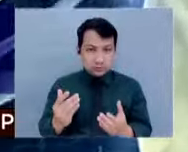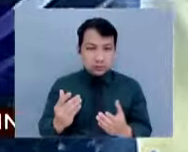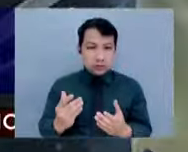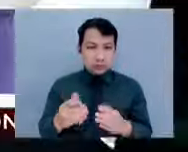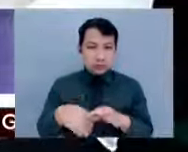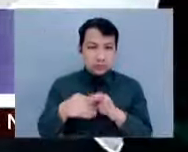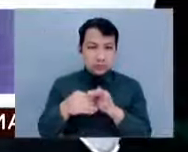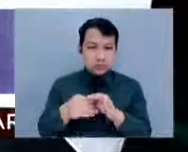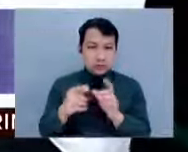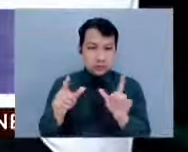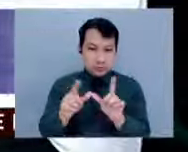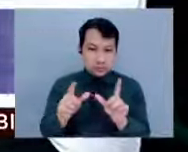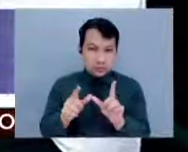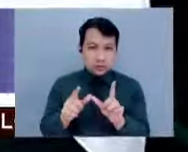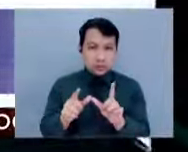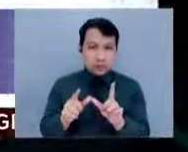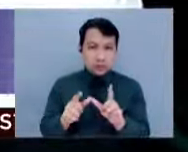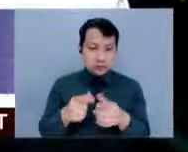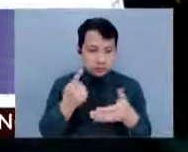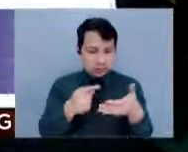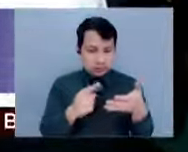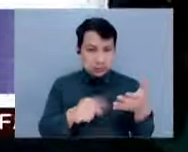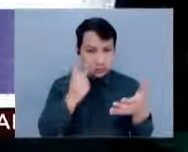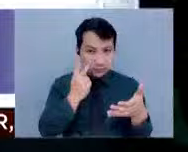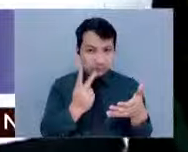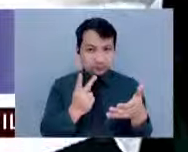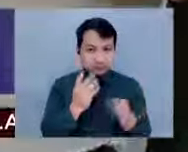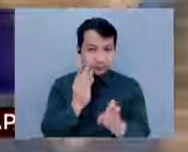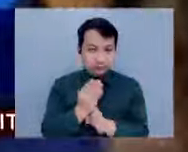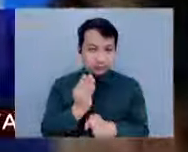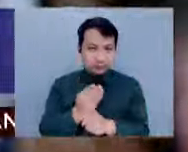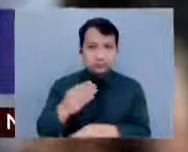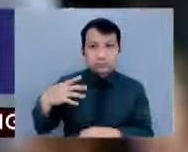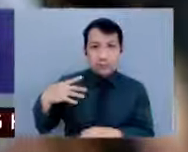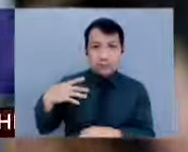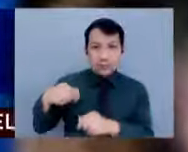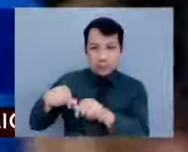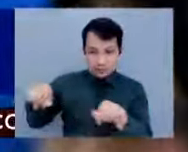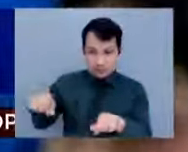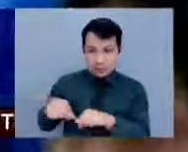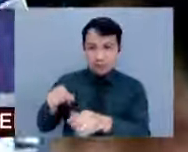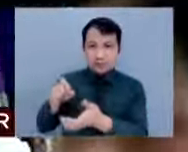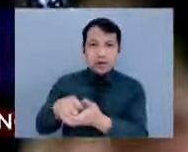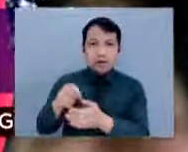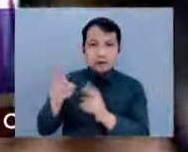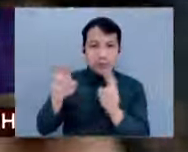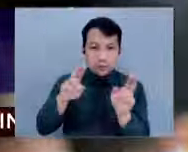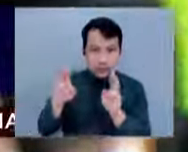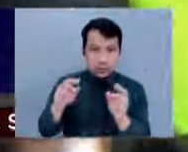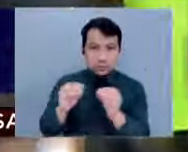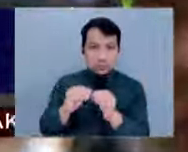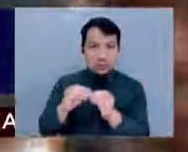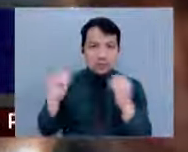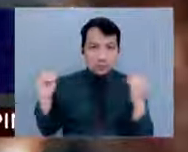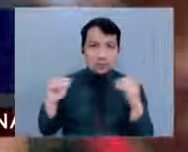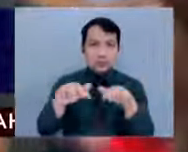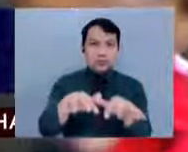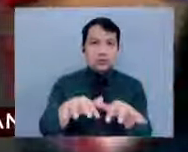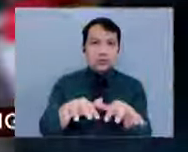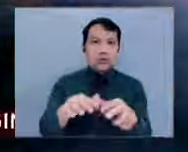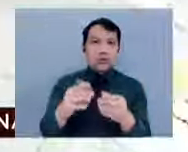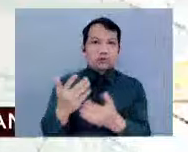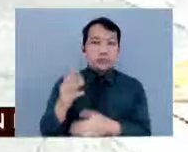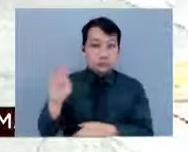lisensya nila. Sinilip din ng mga otoridad ang mga bus at waiting areas. Paghahanda yan sa lalo pang pagdami ng mga biyahero, lalo sa Miyerkules